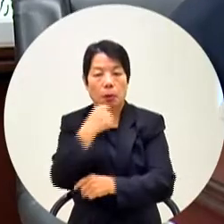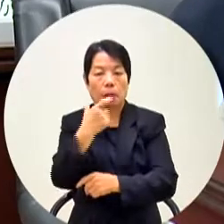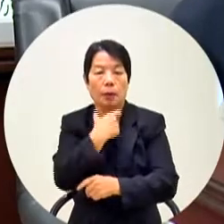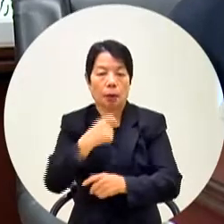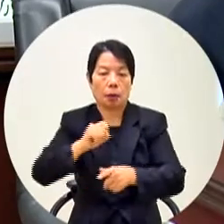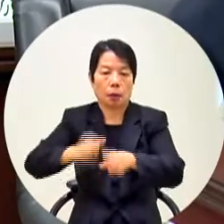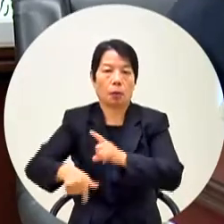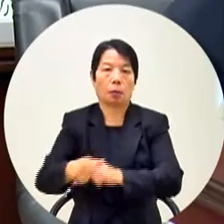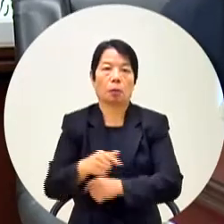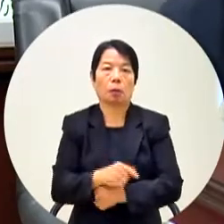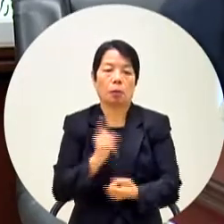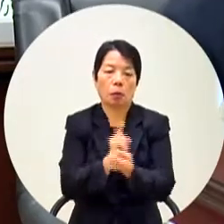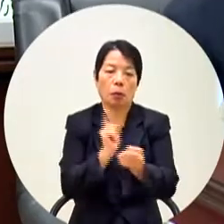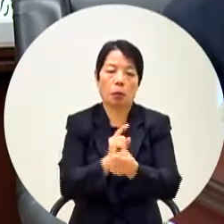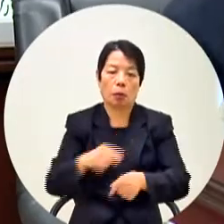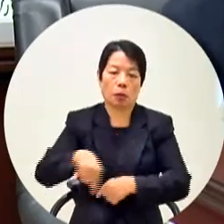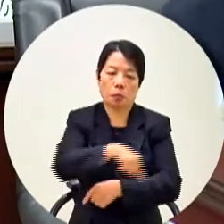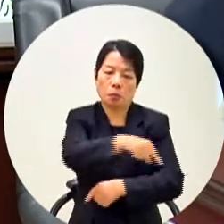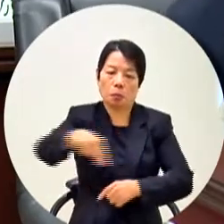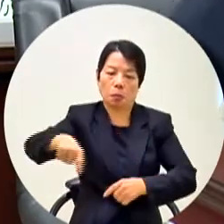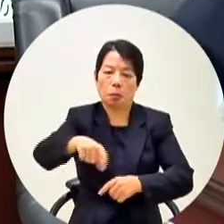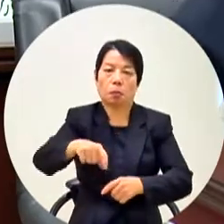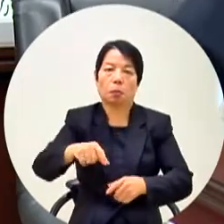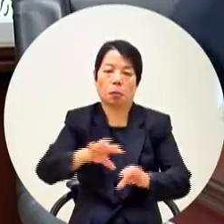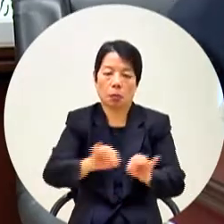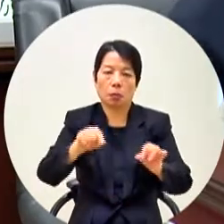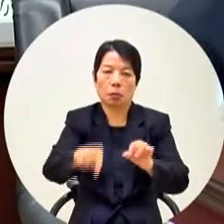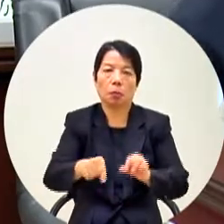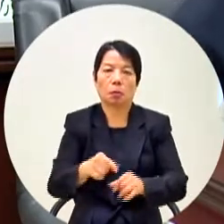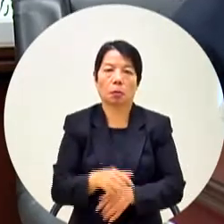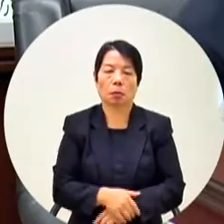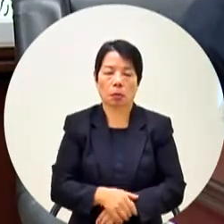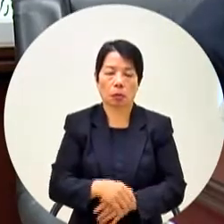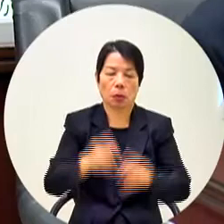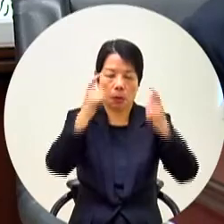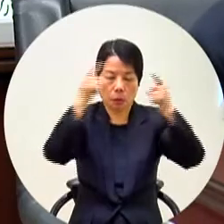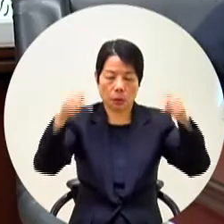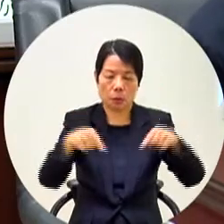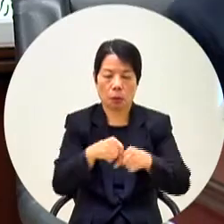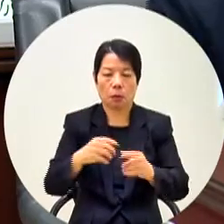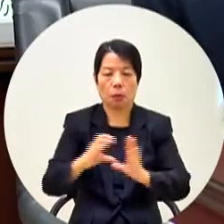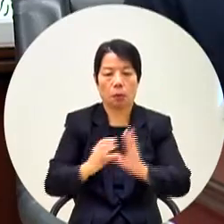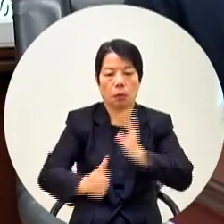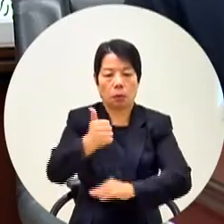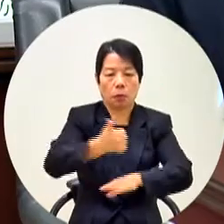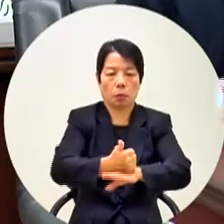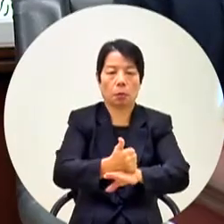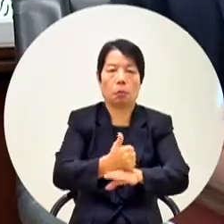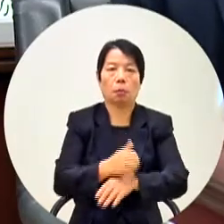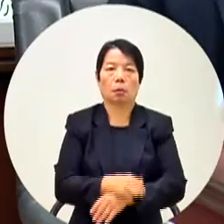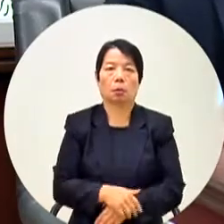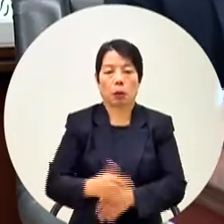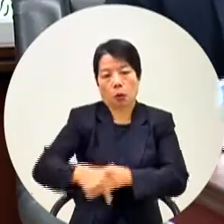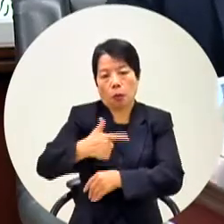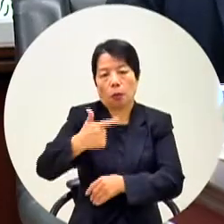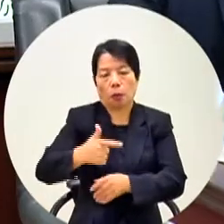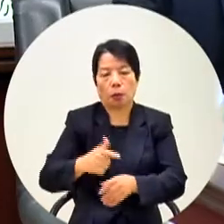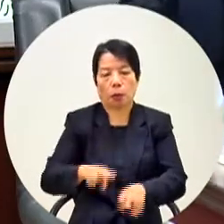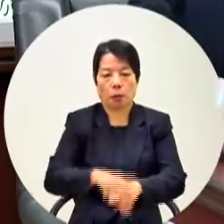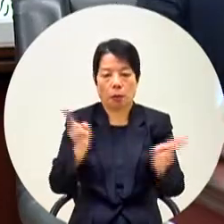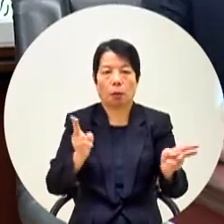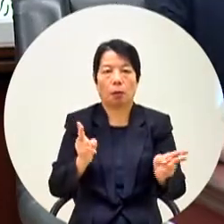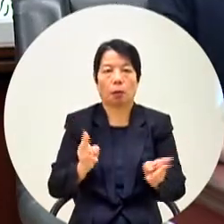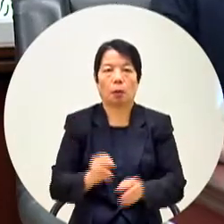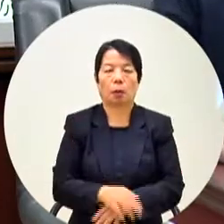华嘉湾嘛，哦，甲咱张局长上任啊，赶紧去开放罗